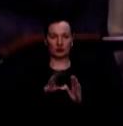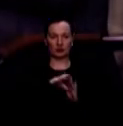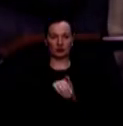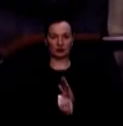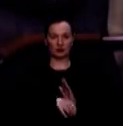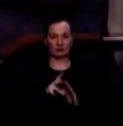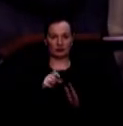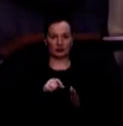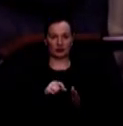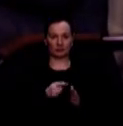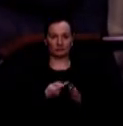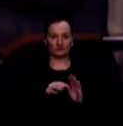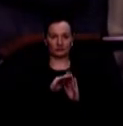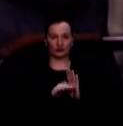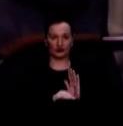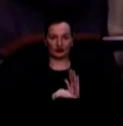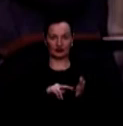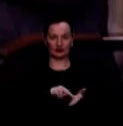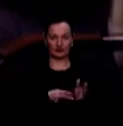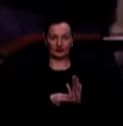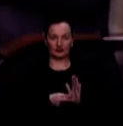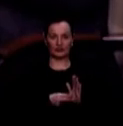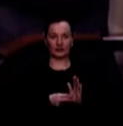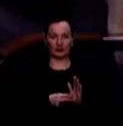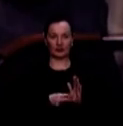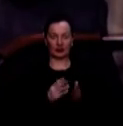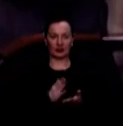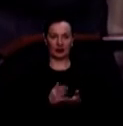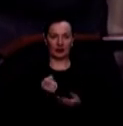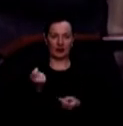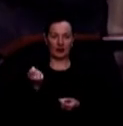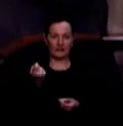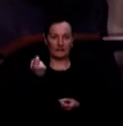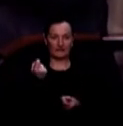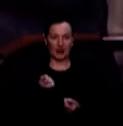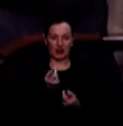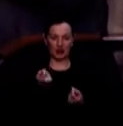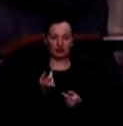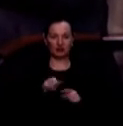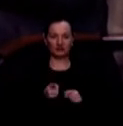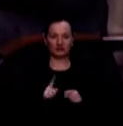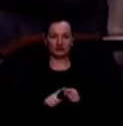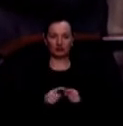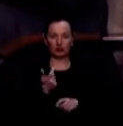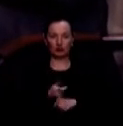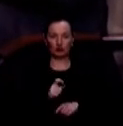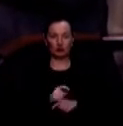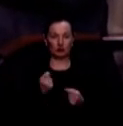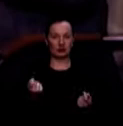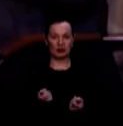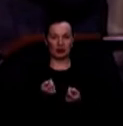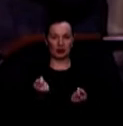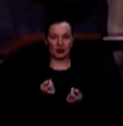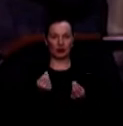не є дуже малими. І так тільки здається, що великі. Насправді це недостатні, дуже малі кошти. Да, це дуже